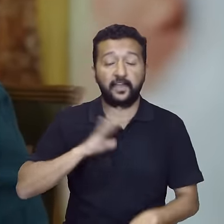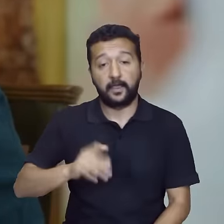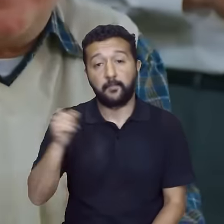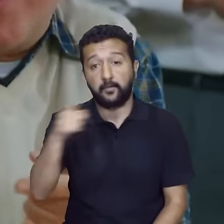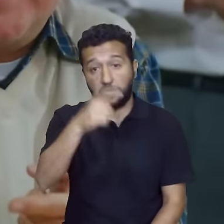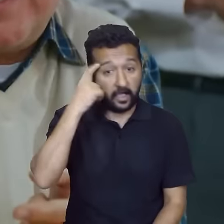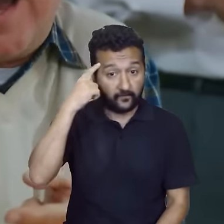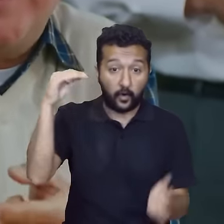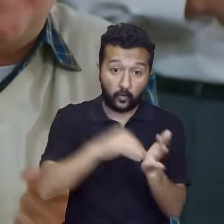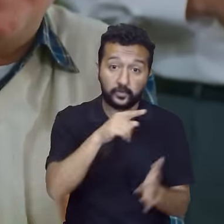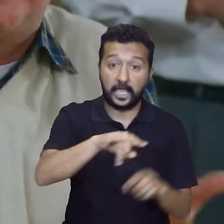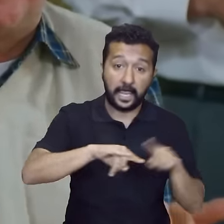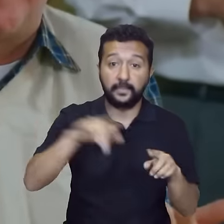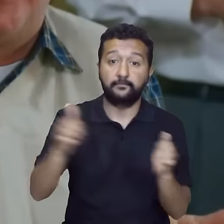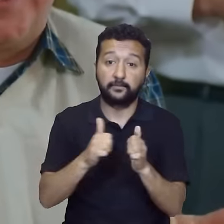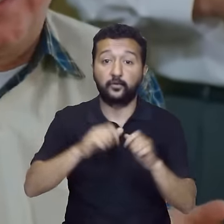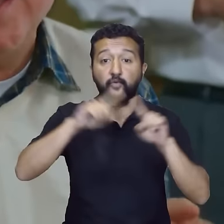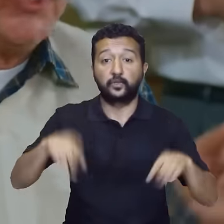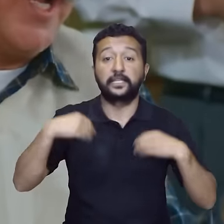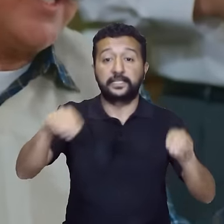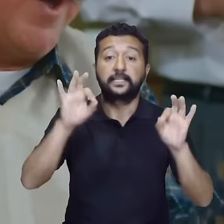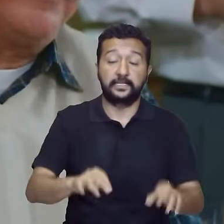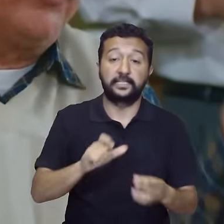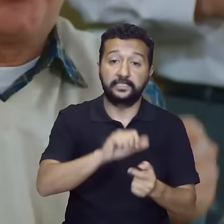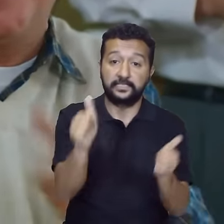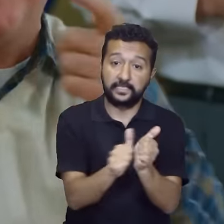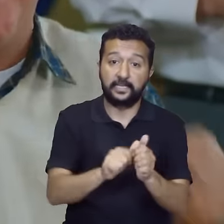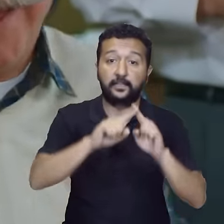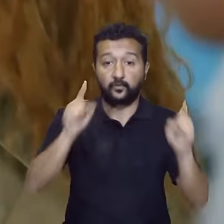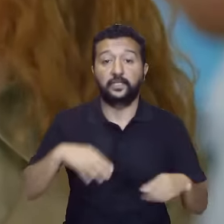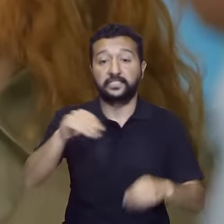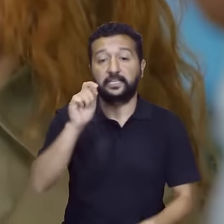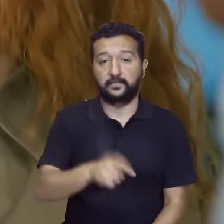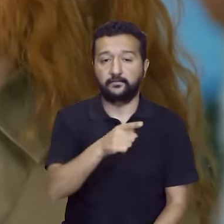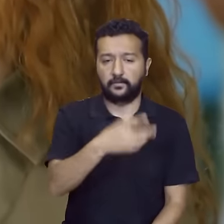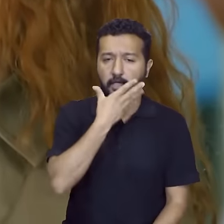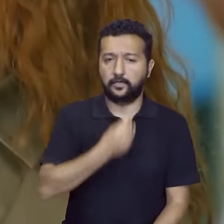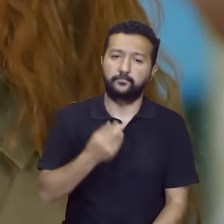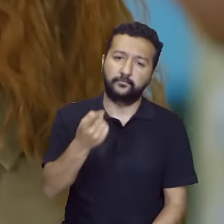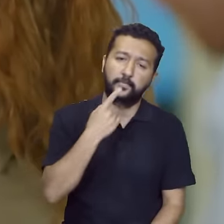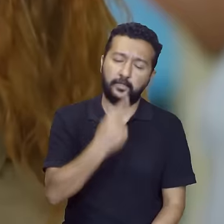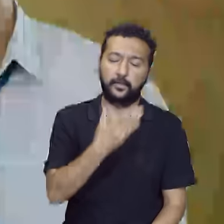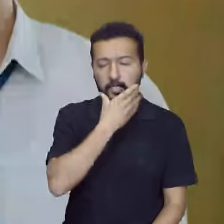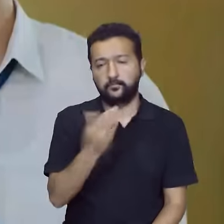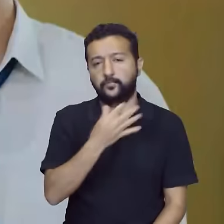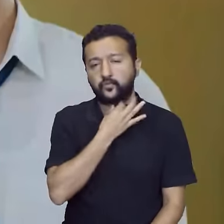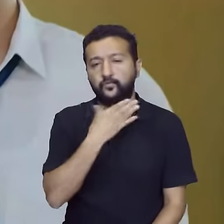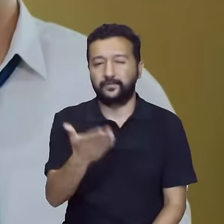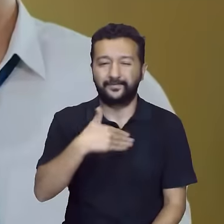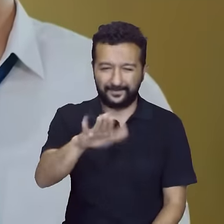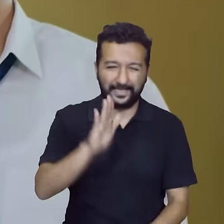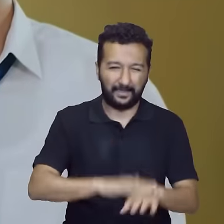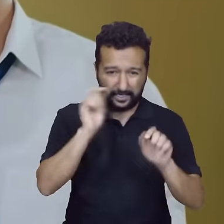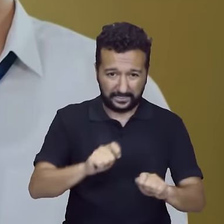ama bu kafaya koyarsa Halit'le birlikte satar dükkanı. Çırak artı dükkan diye. Abi aşk olsun ya. Vallahi aşk olsun. Hadi